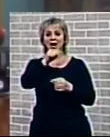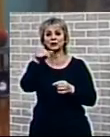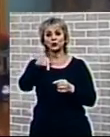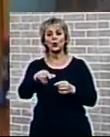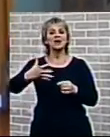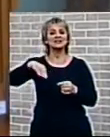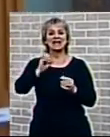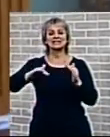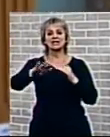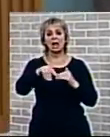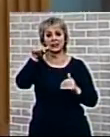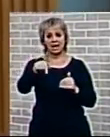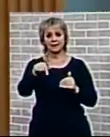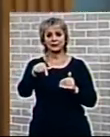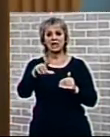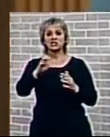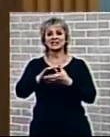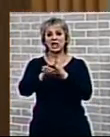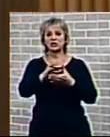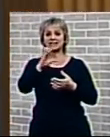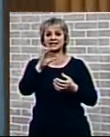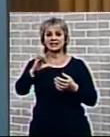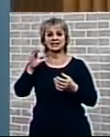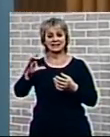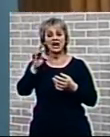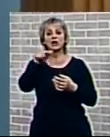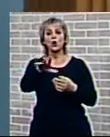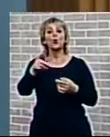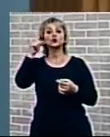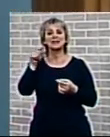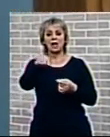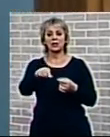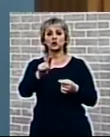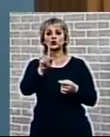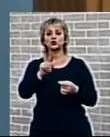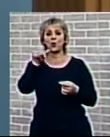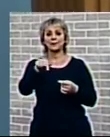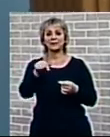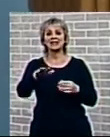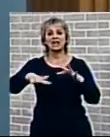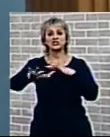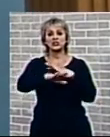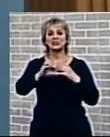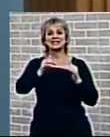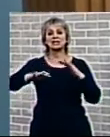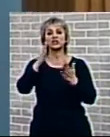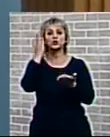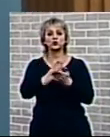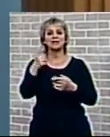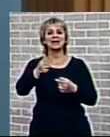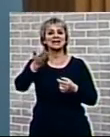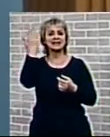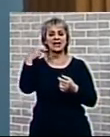И вся страна, Союз Советских Социалистических Республик, узнал, что на территории страны существует один